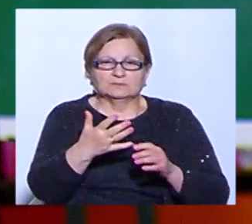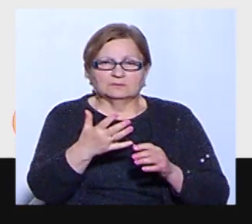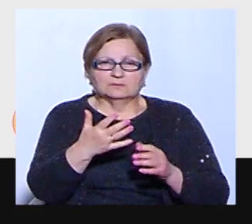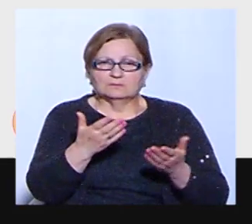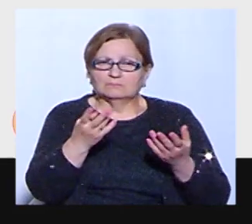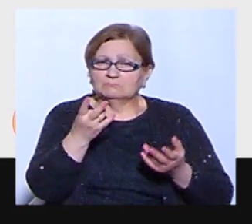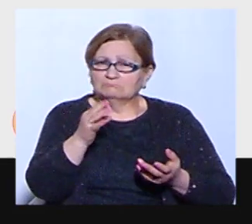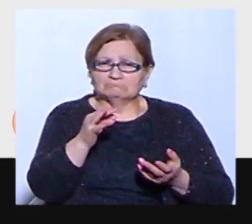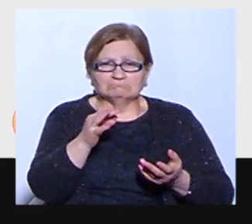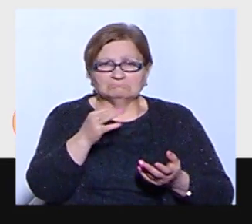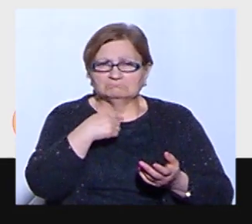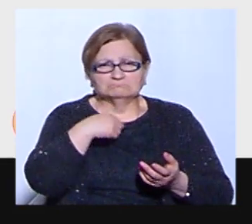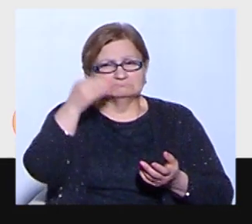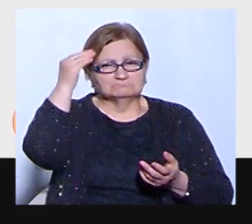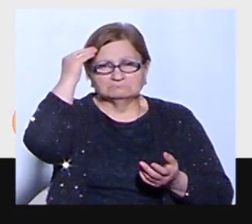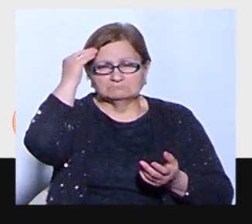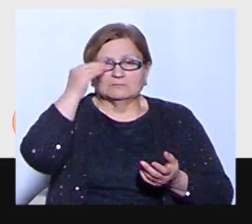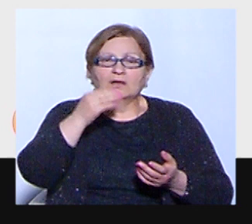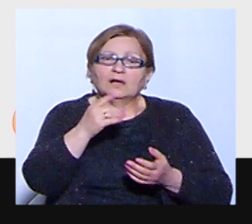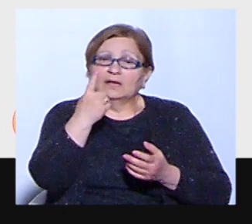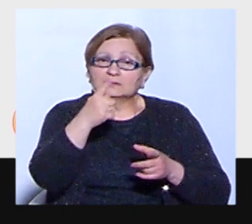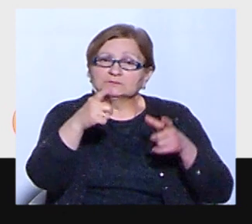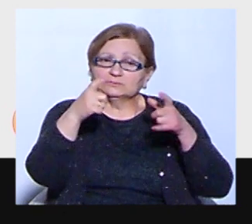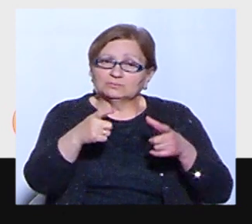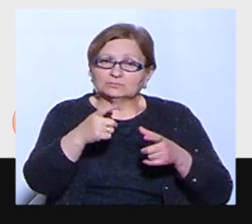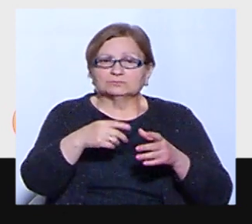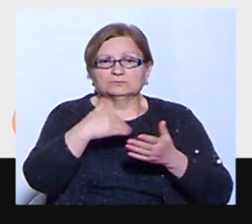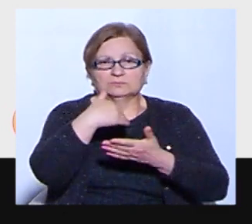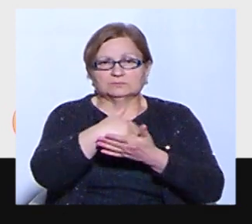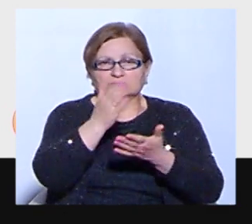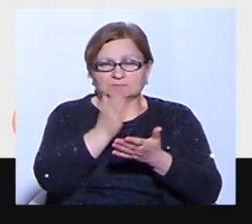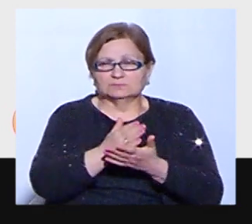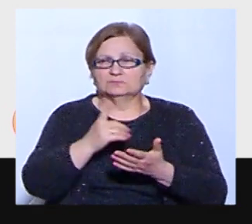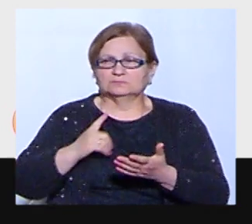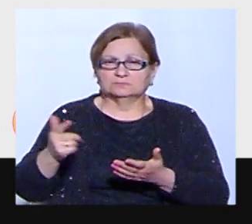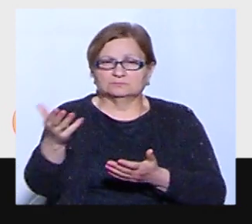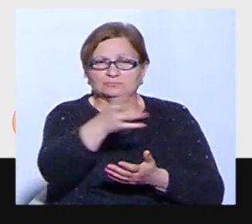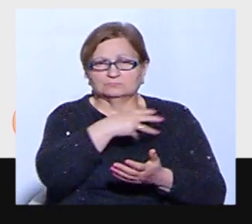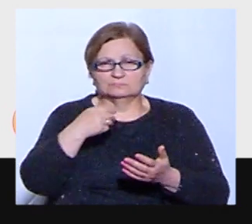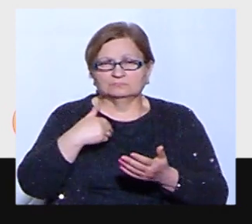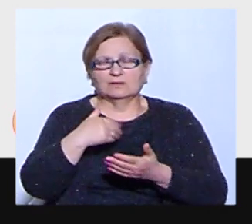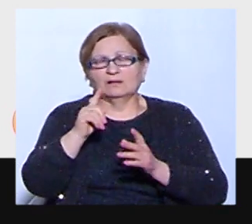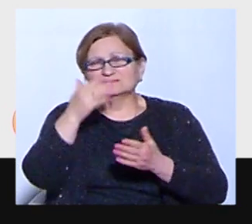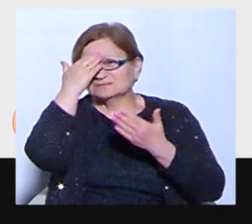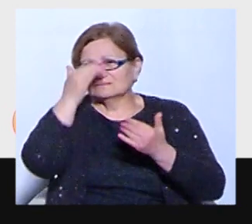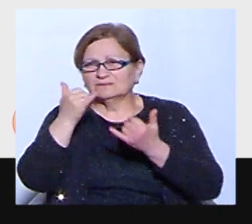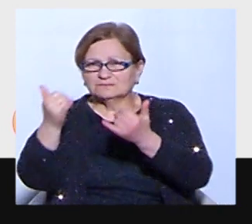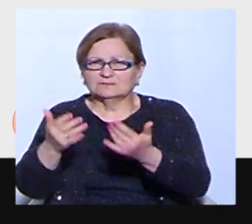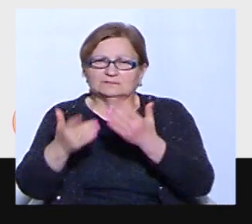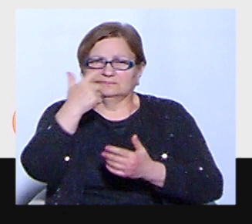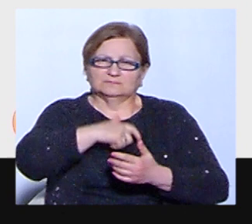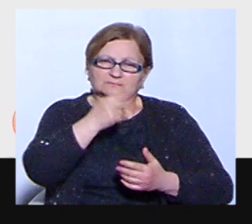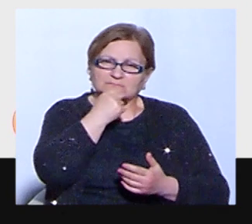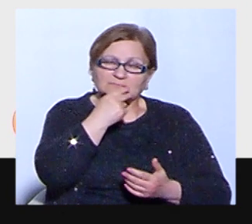მაგრამ ეხლა ჩვენ გადავწყვეტთ ტორტი დავჭრათ რამოდენიმე ნაწილად და გავინაწილოთ. ან ჩვენ თვითონ მივირთვათ, ან სხვას მივცეთ და როგორ